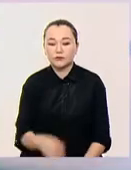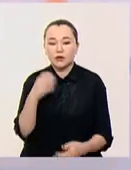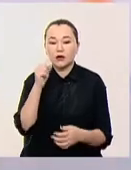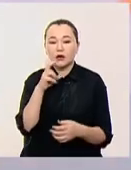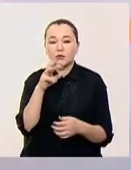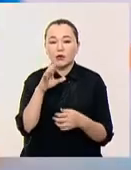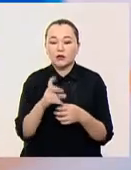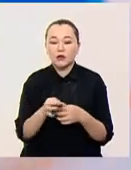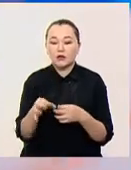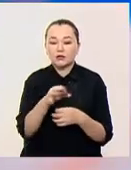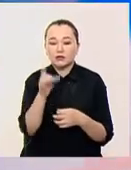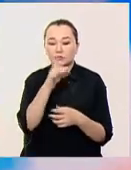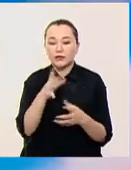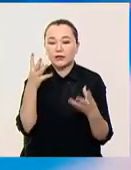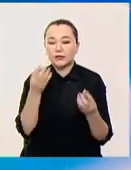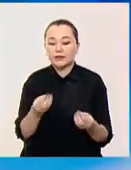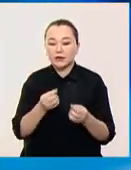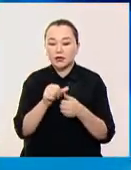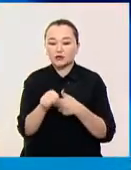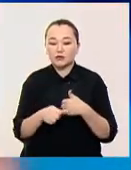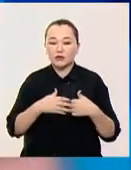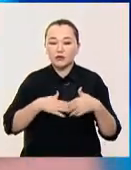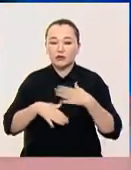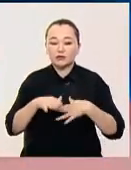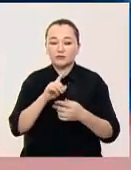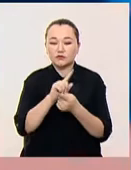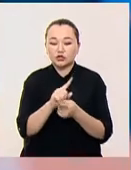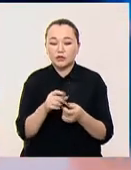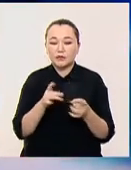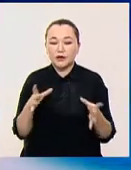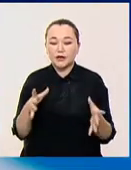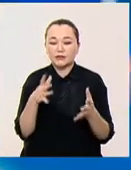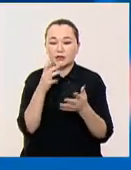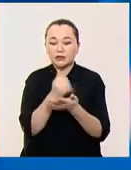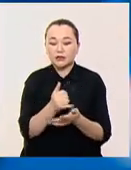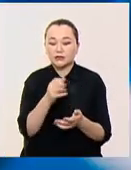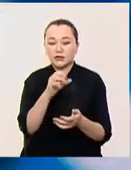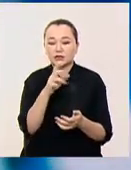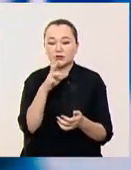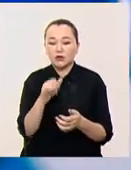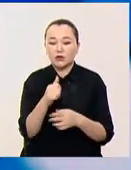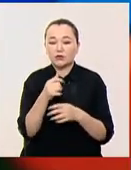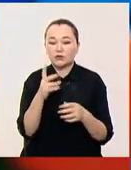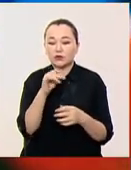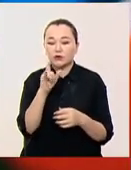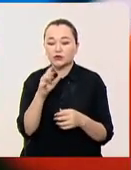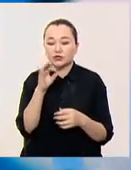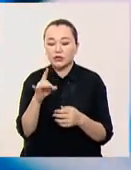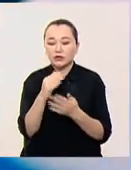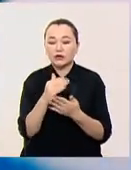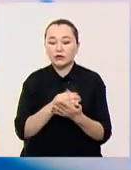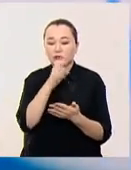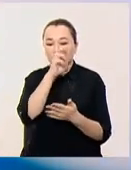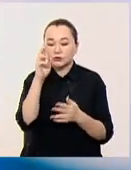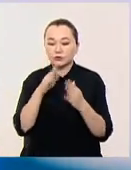Ақмола жұрты Республика күнін ерекше қуанышпен қарсы алды. Мереке қарсаңында сандықтаулықтарға нұрлы жер мемлекеттік бағдарламасы аясында